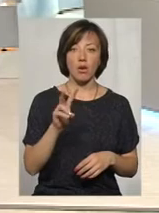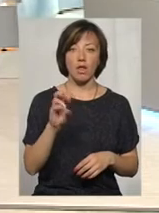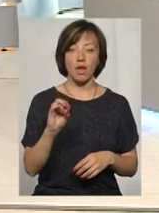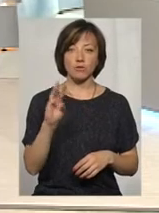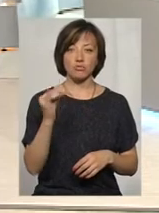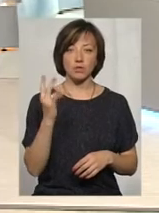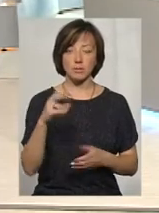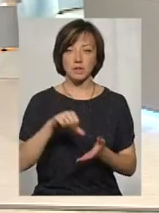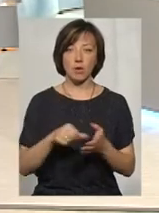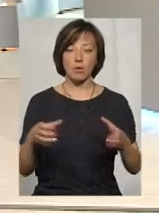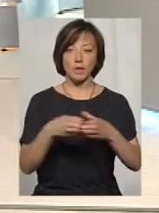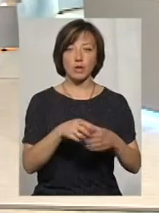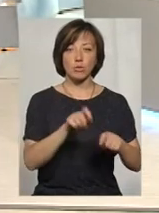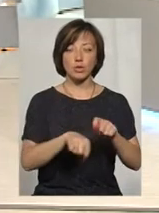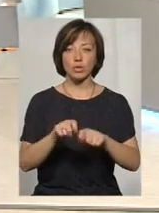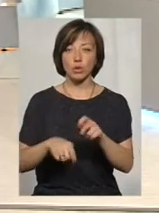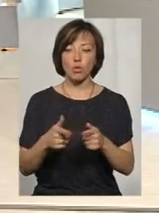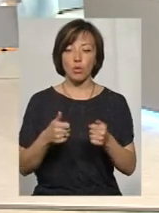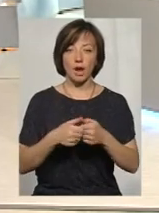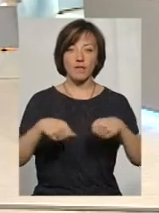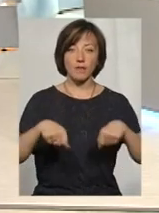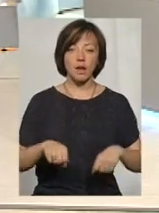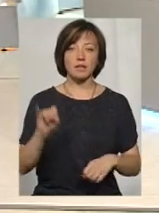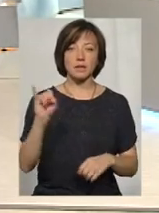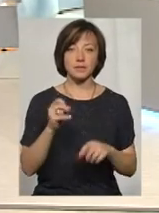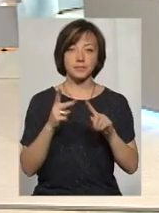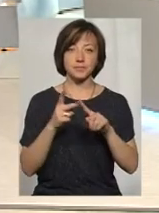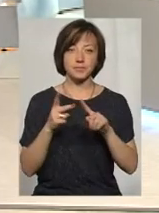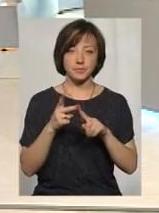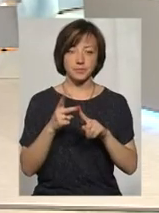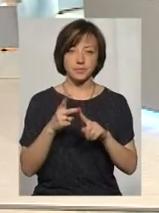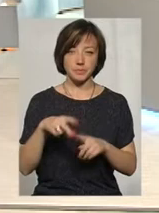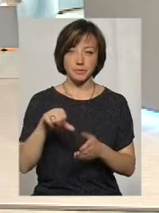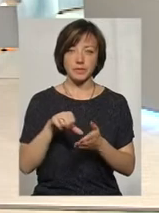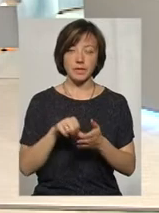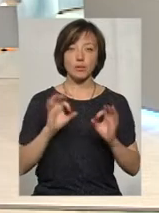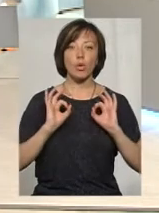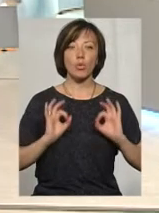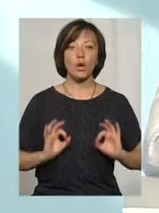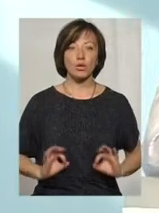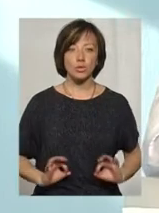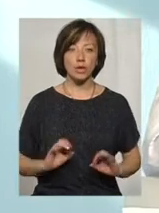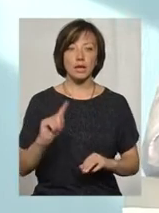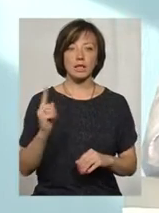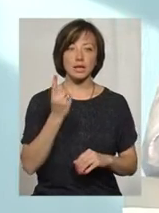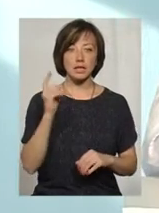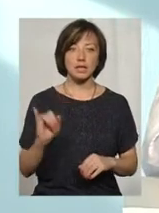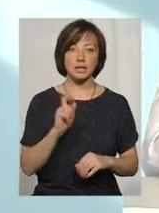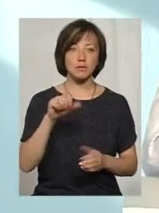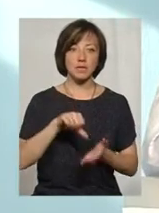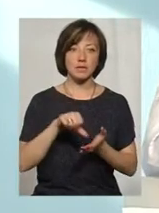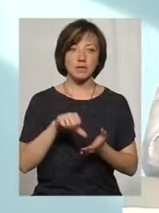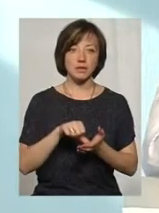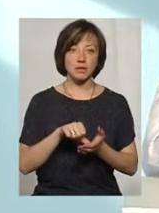він представник комітету моніторингу органів влади та представник прокуратури, єдиний із